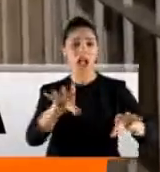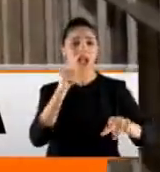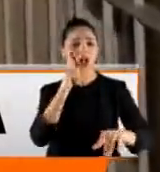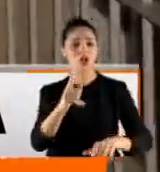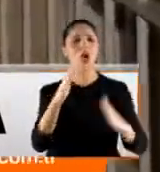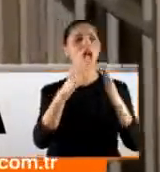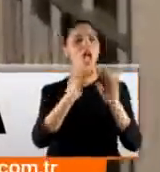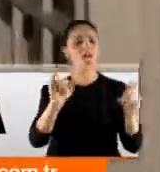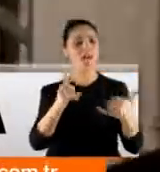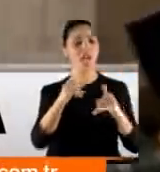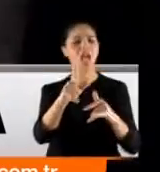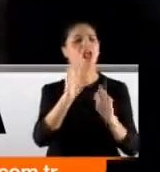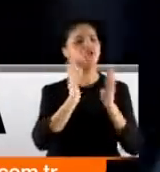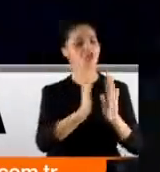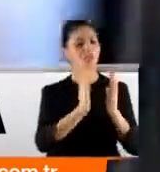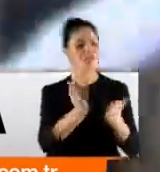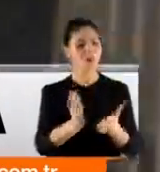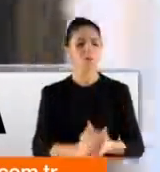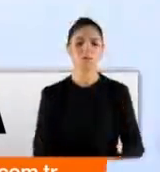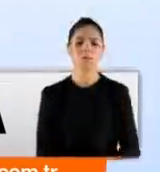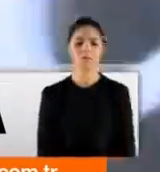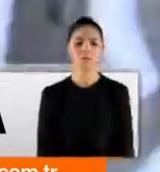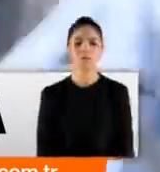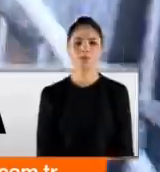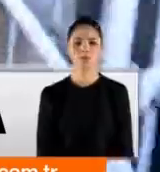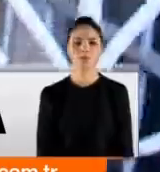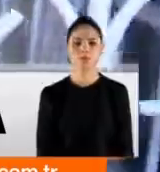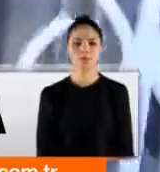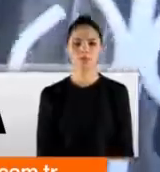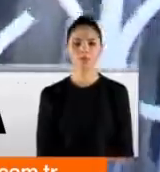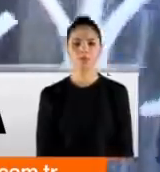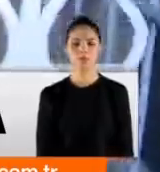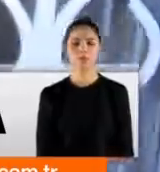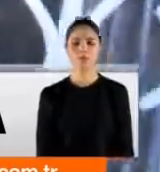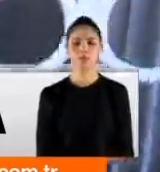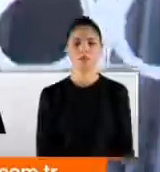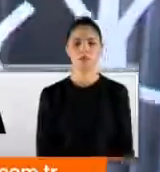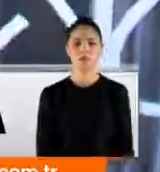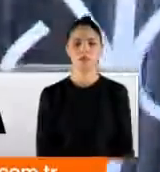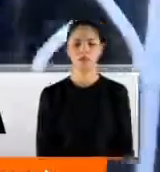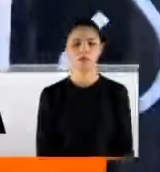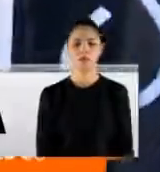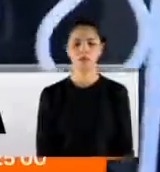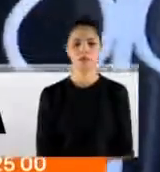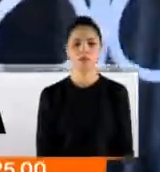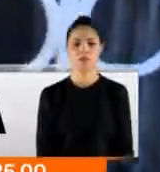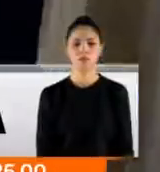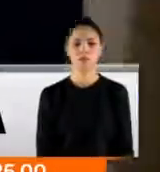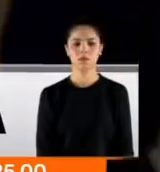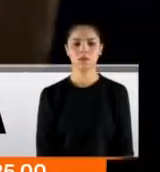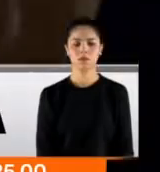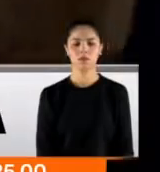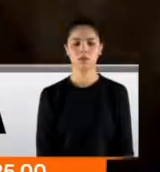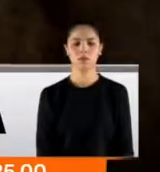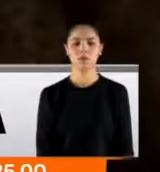ev partilerinin sonu gelmiyor. Yine bir yasaklı parti, yine buradasınız. Galiba ceza değdiniz ama maskenizi hala takmıyorsunuz. Kapıyı açabilirsiniz.